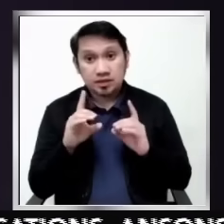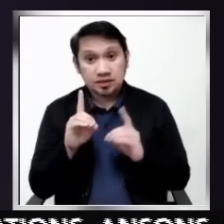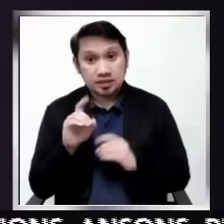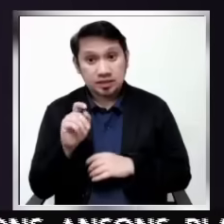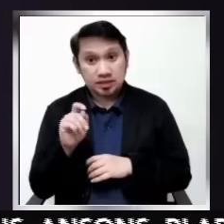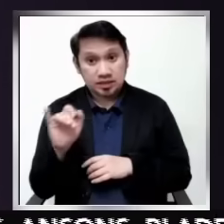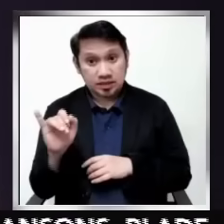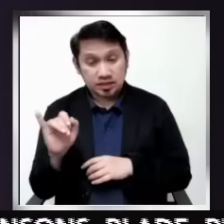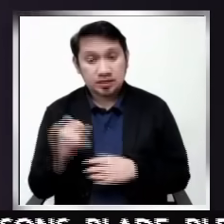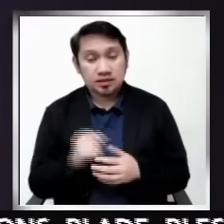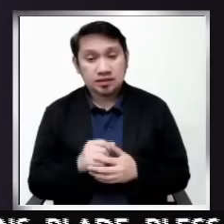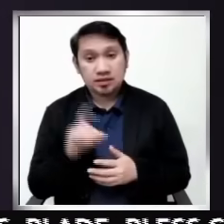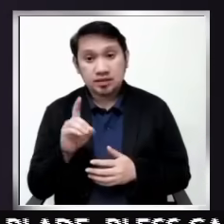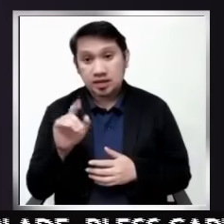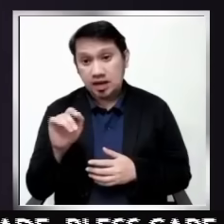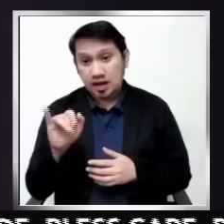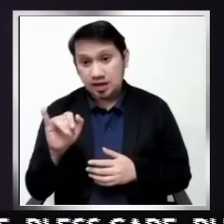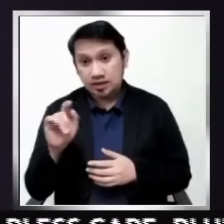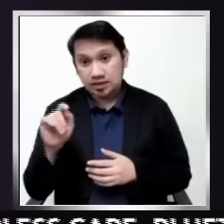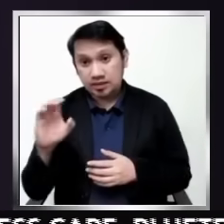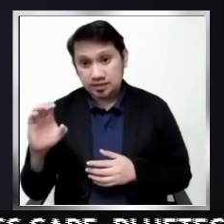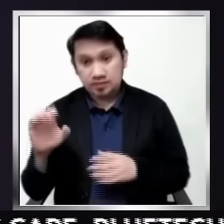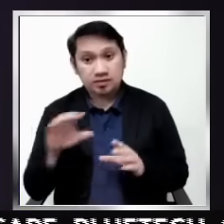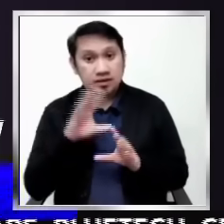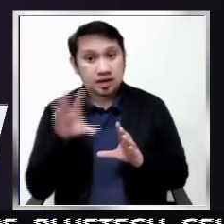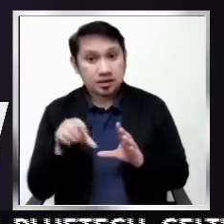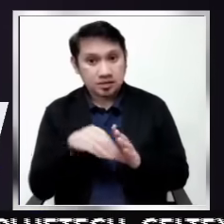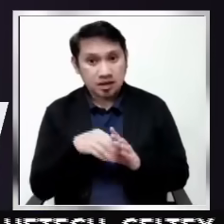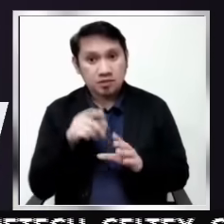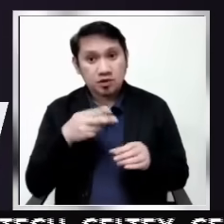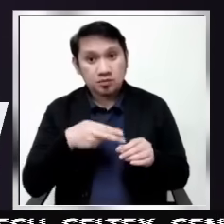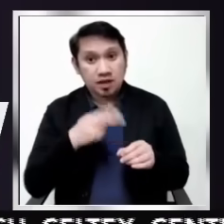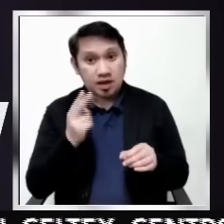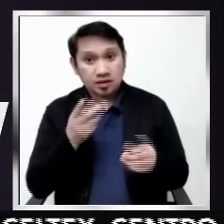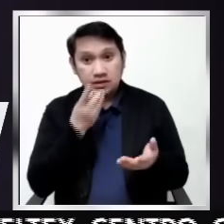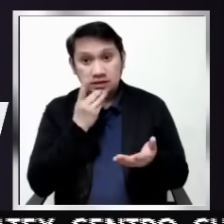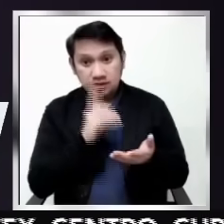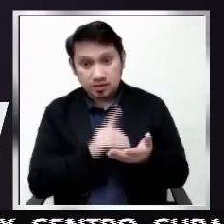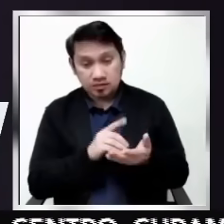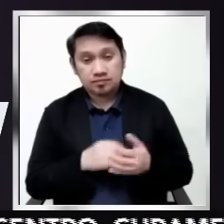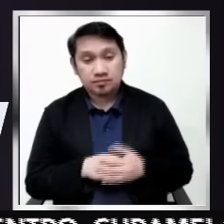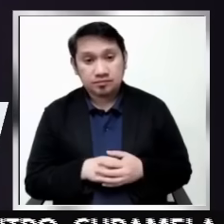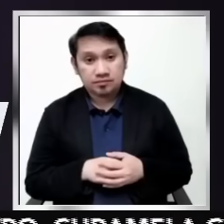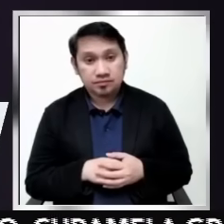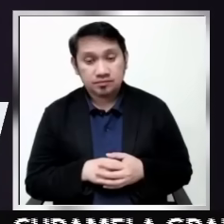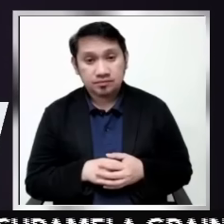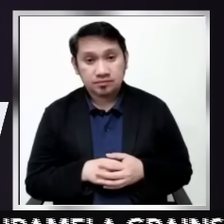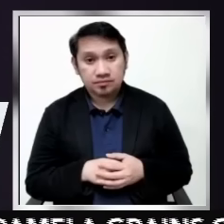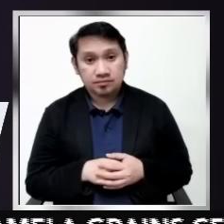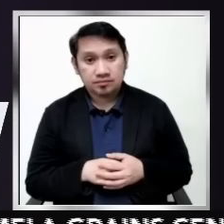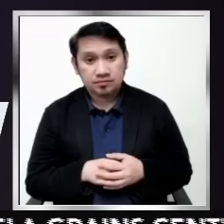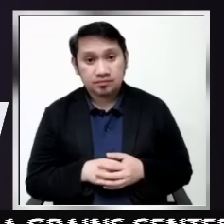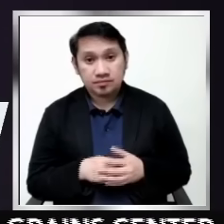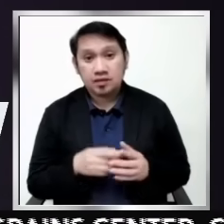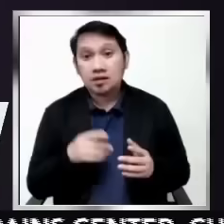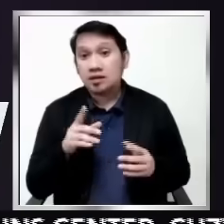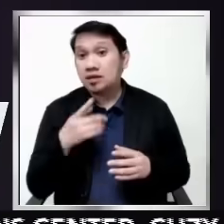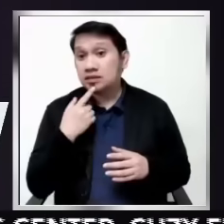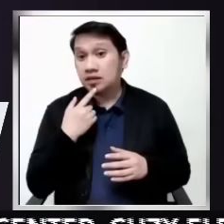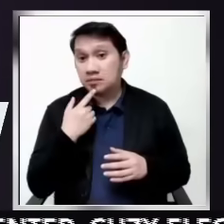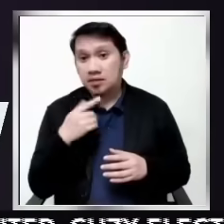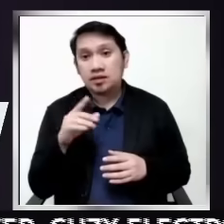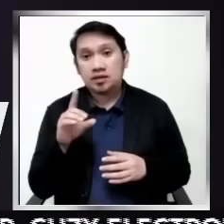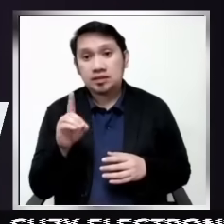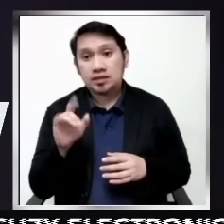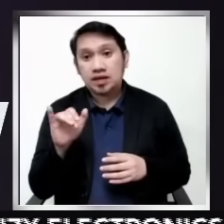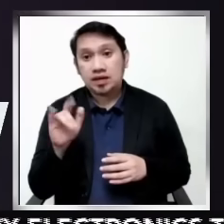o DICT. Bahagi ito ng mga hack na datos ng Medusa Ransomware Group mula sa PhilHealth. Ayon sa DICT,